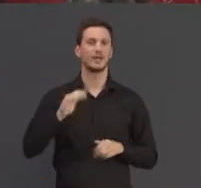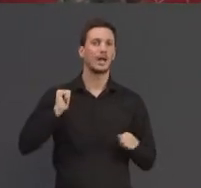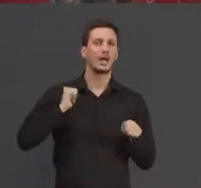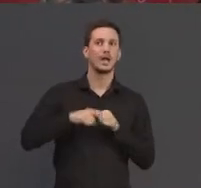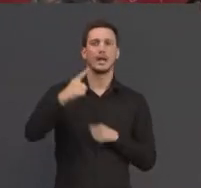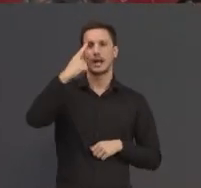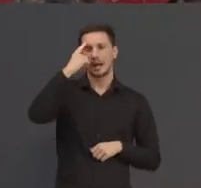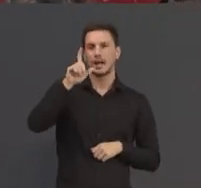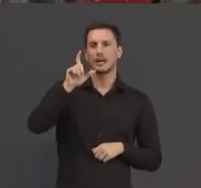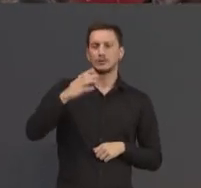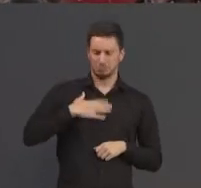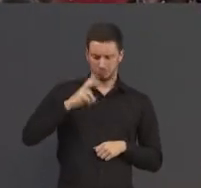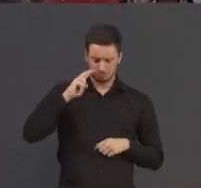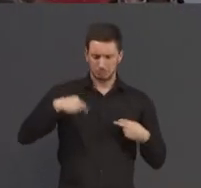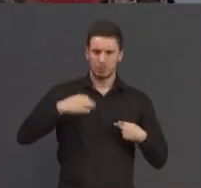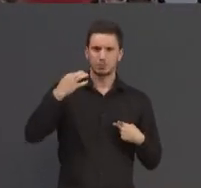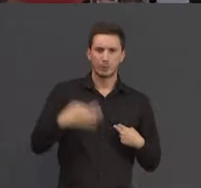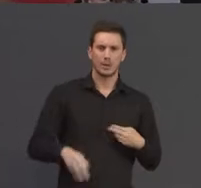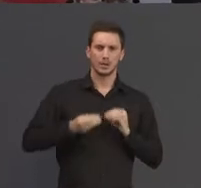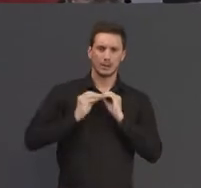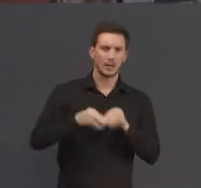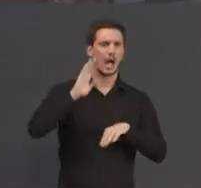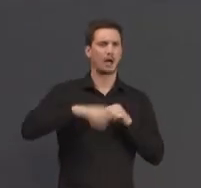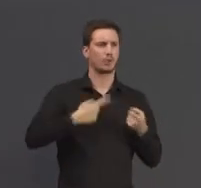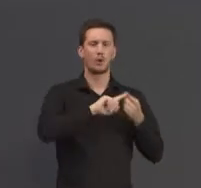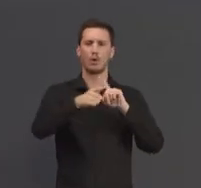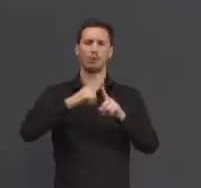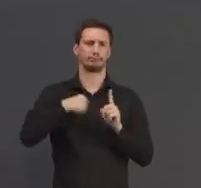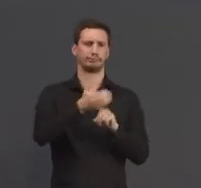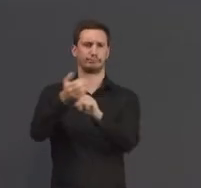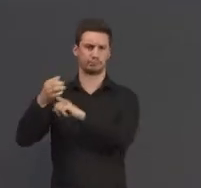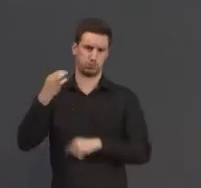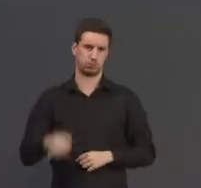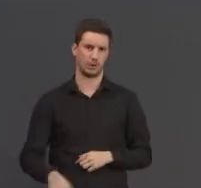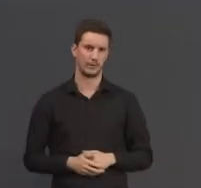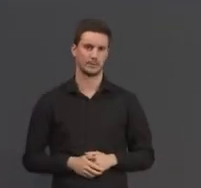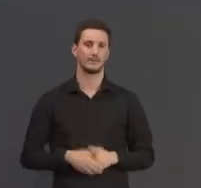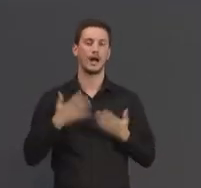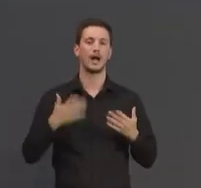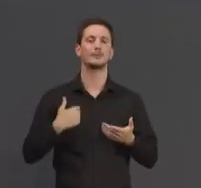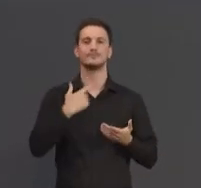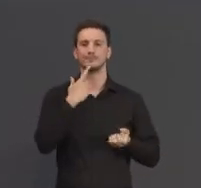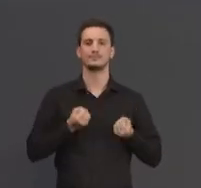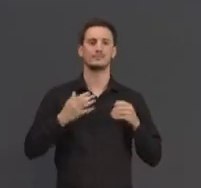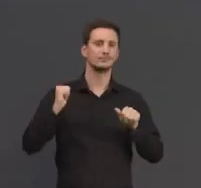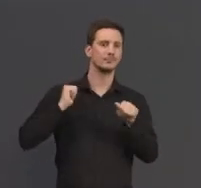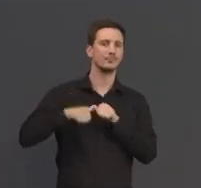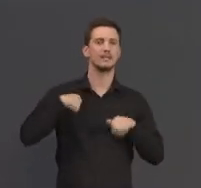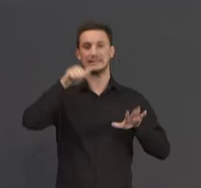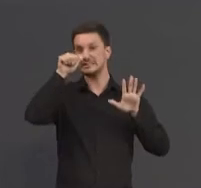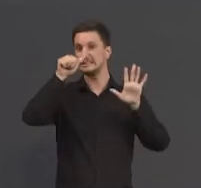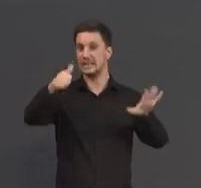en tu mateix i perseveres, pots aconseguir moltes coses. Ara ja porto 6 anys al Regne